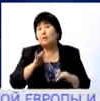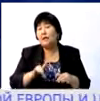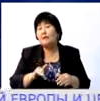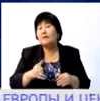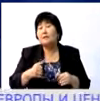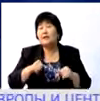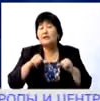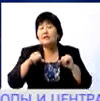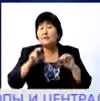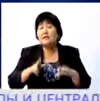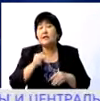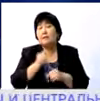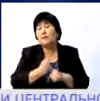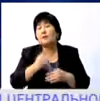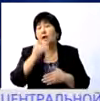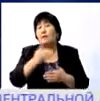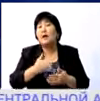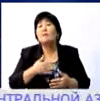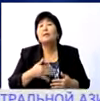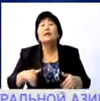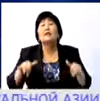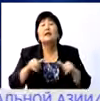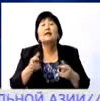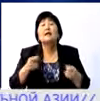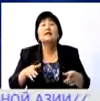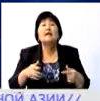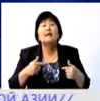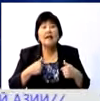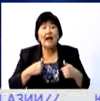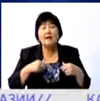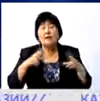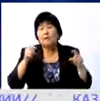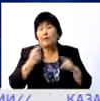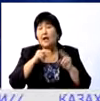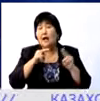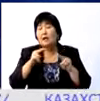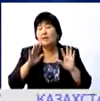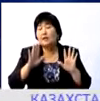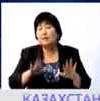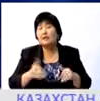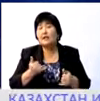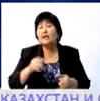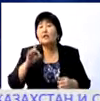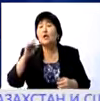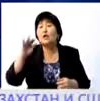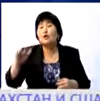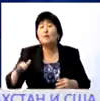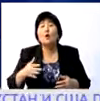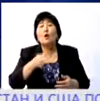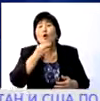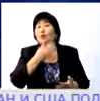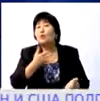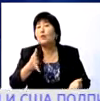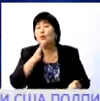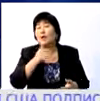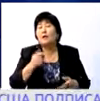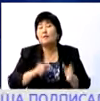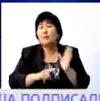специалистами разработана программа меткой домах где я оно позволяет отслеживать местонахождение ребенка в любую минуту пилотном режиме